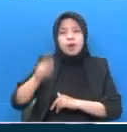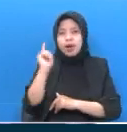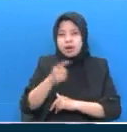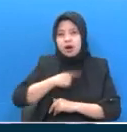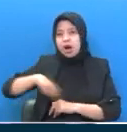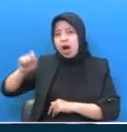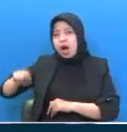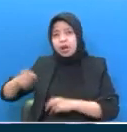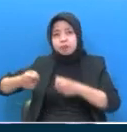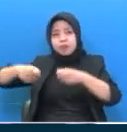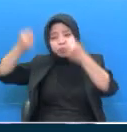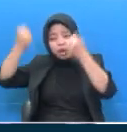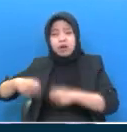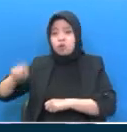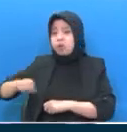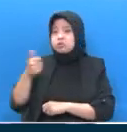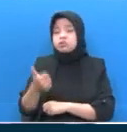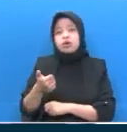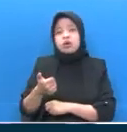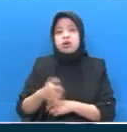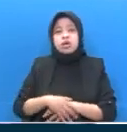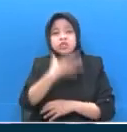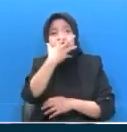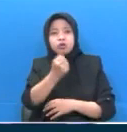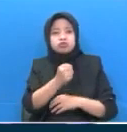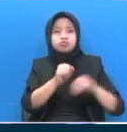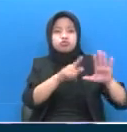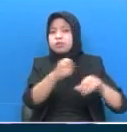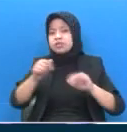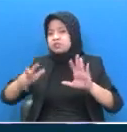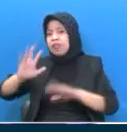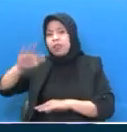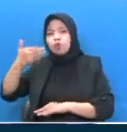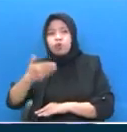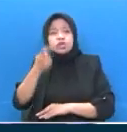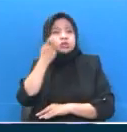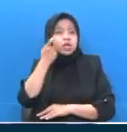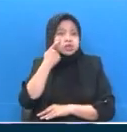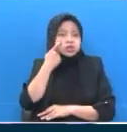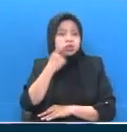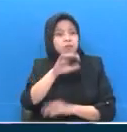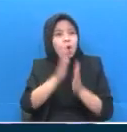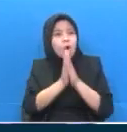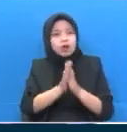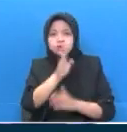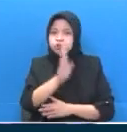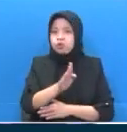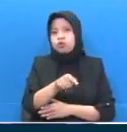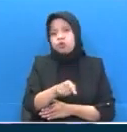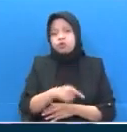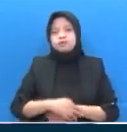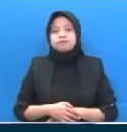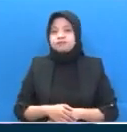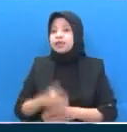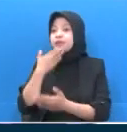penetapan untuk langsung dijadikan tersangka dan hukumannya tidak main-main sampai 9 tahun. Itu yang ingin kami ingatkan kepada saksi-saksi. Baik. Terima kasih